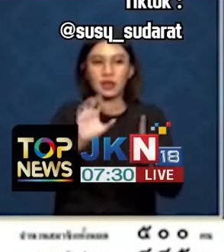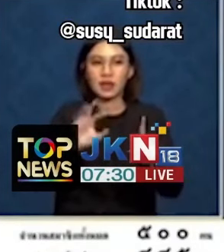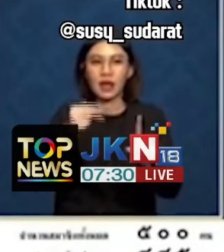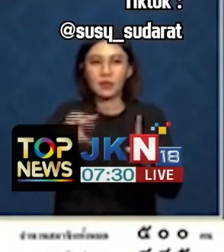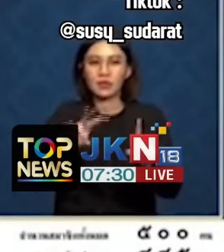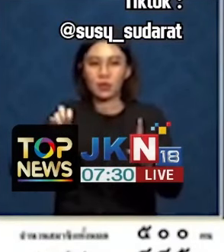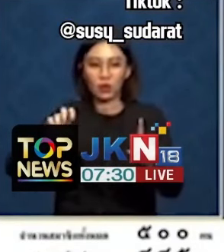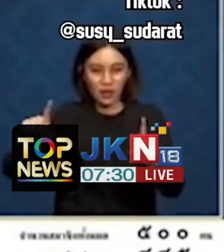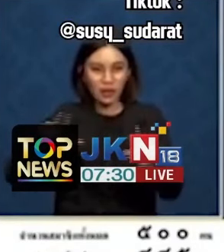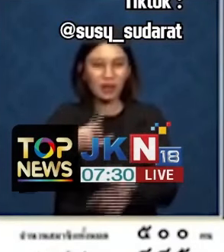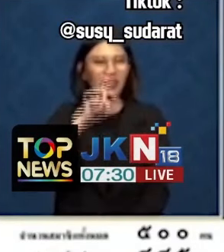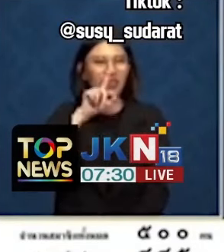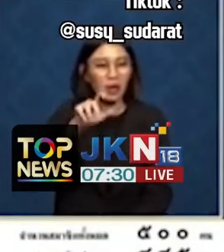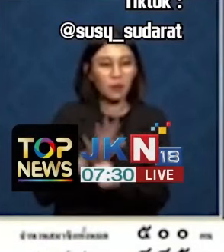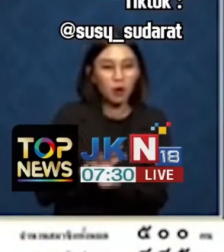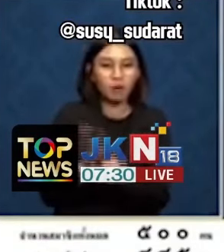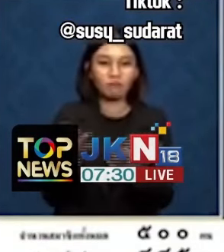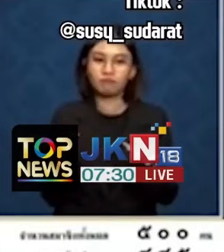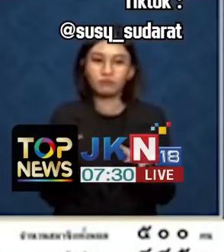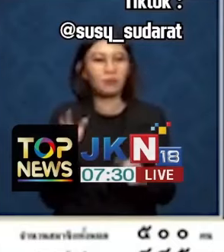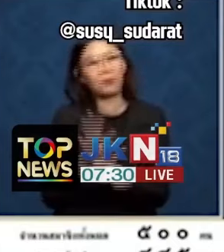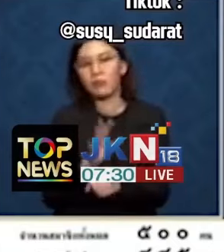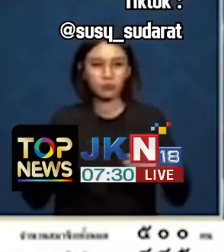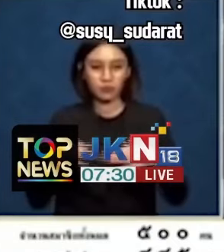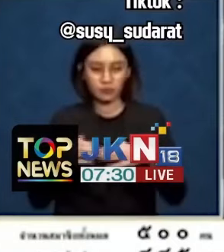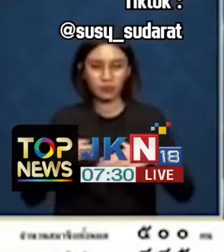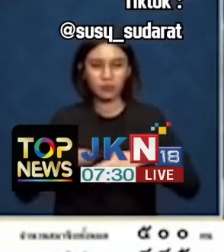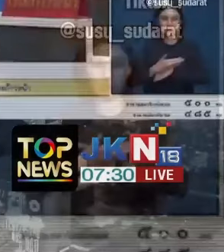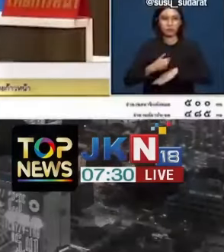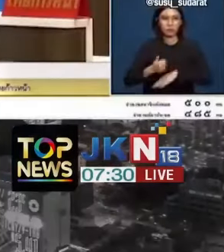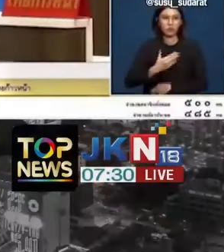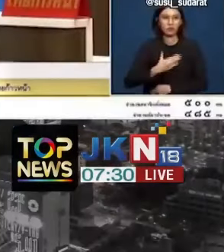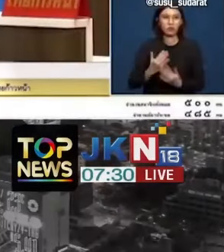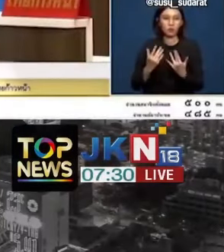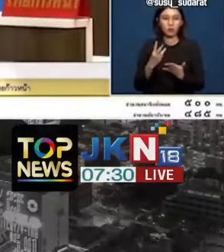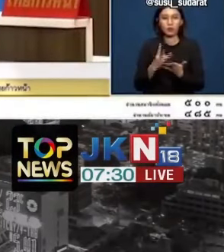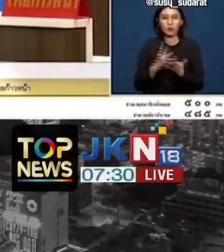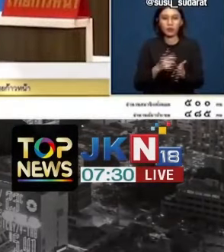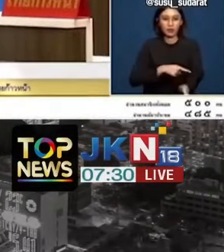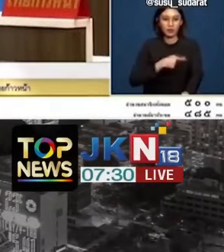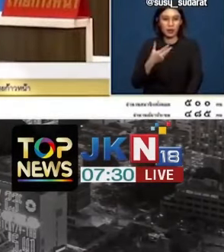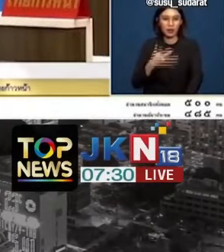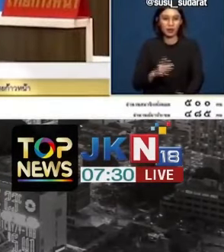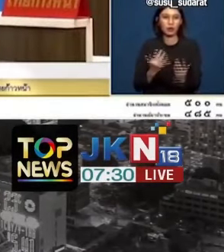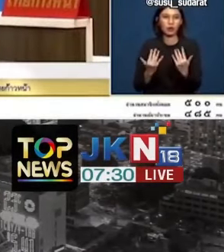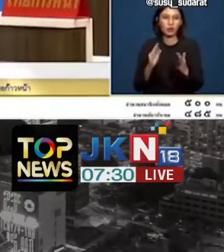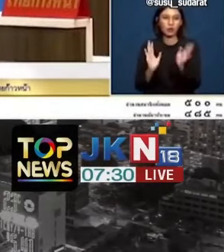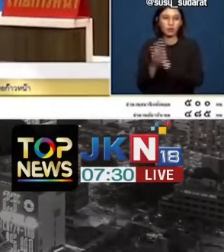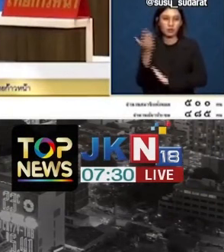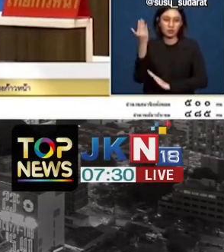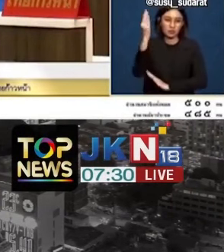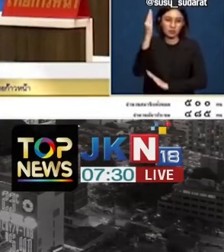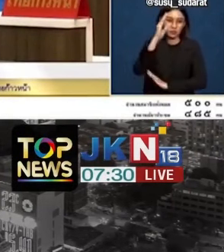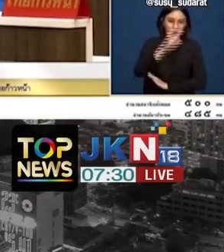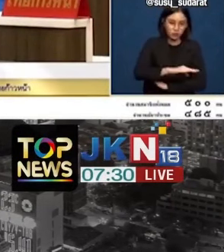152,700 ล้านบาทถามว่าพอไหมไม่พอ มีเสียงอ่อนเสียงหวานเสียงเล็กเสียงใหญ่นะชัยย